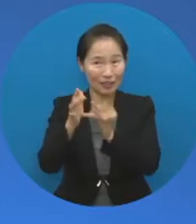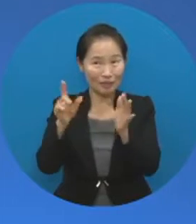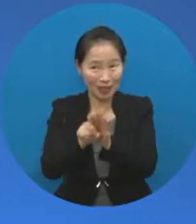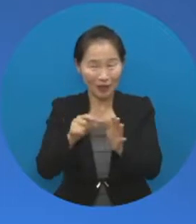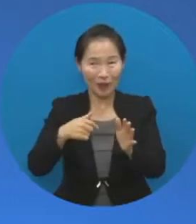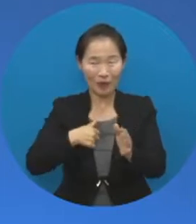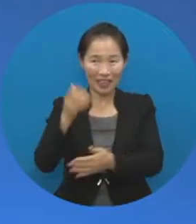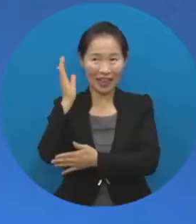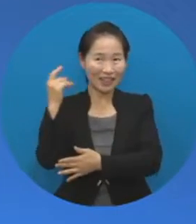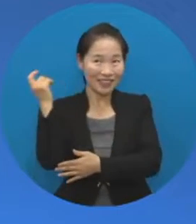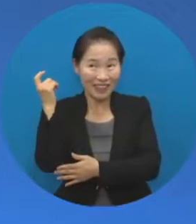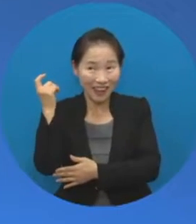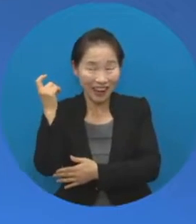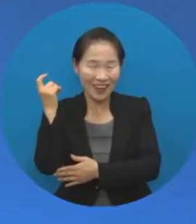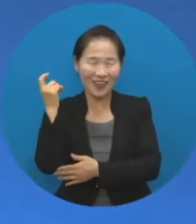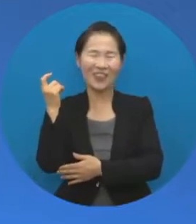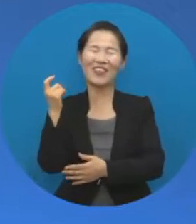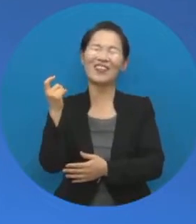그래서 어쨌든